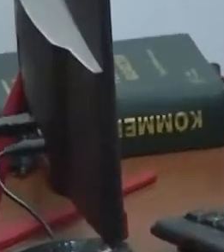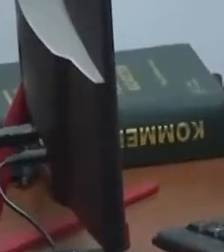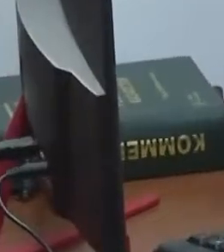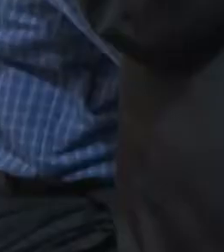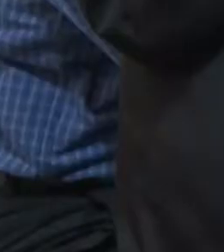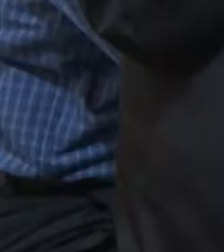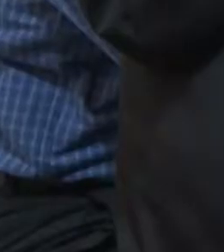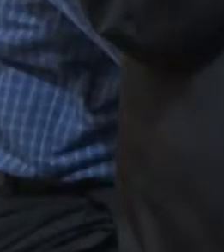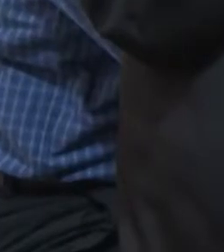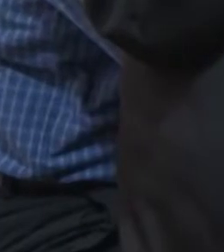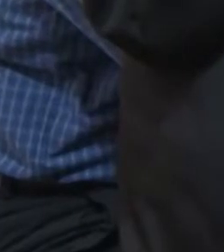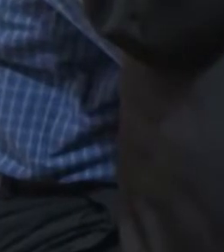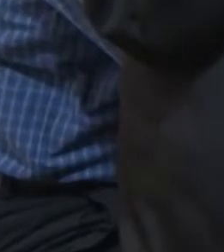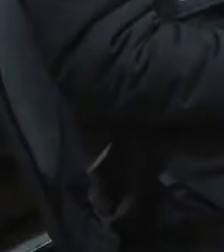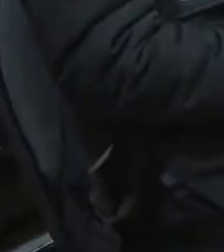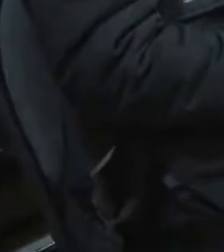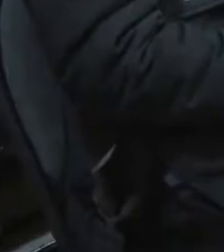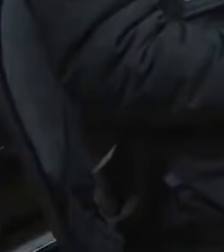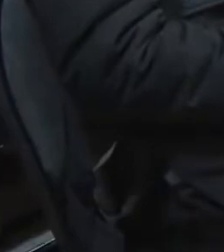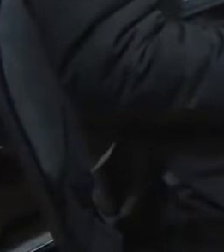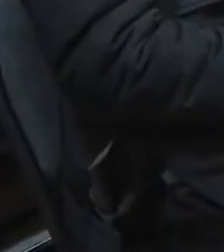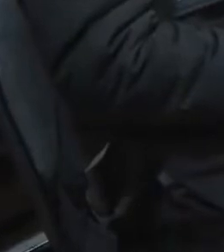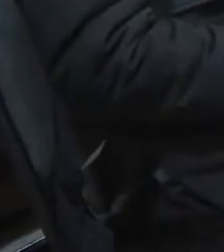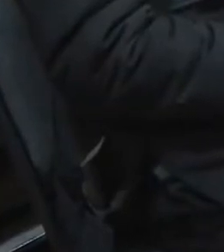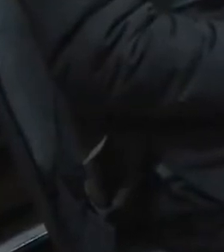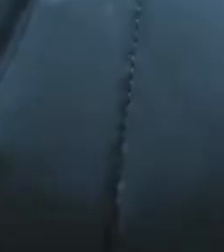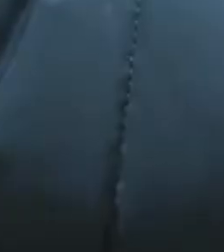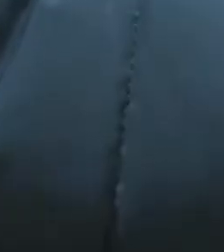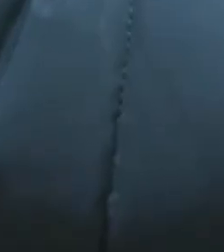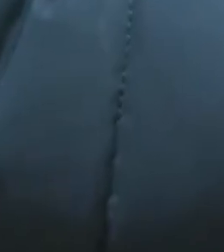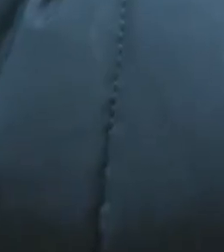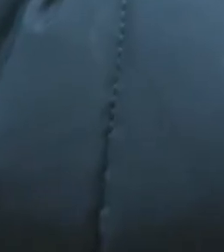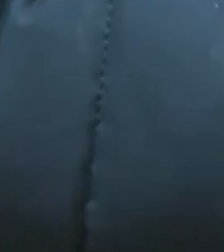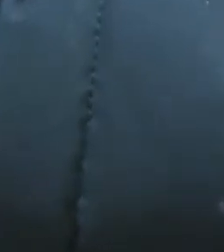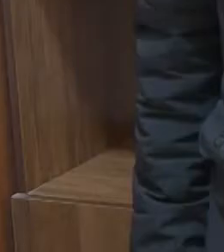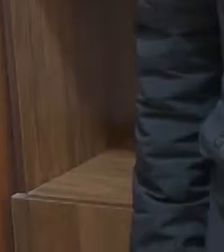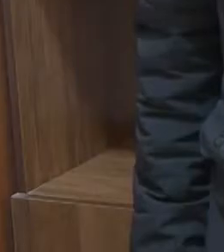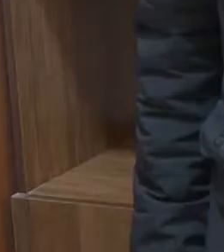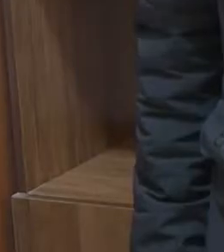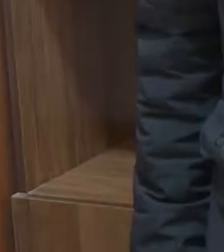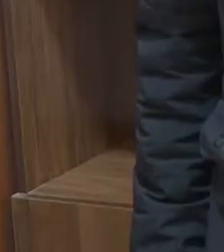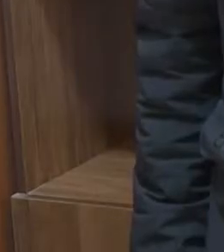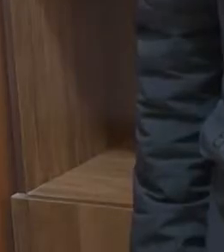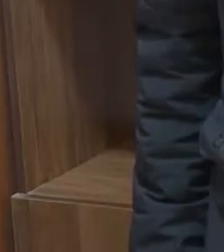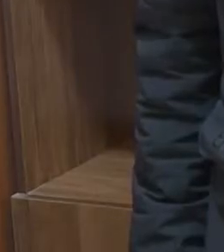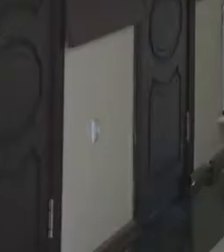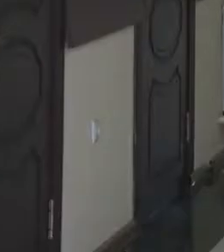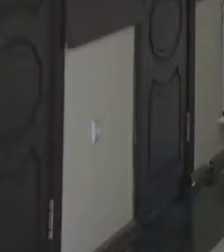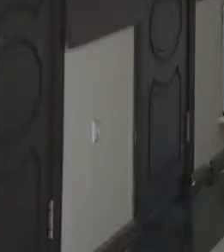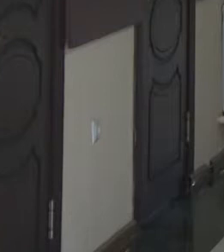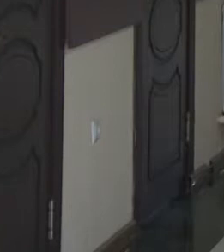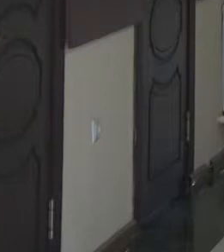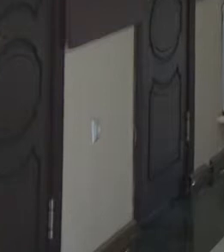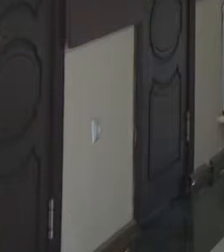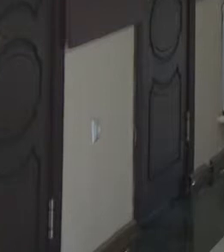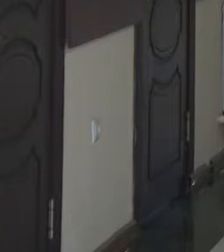Новые подробности в деле о гибели 5 человек в Туркестане. Кого полицейские заподозрили в смерти матери и 4 детей?